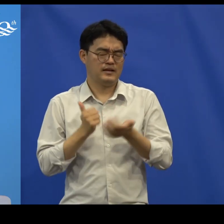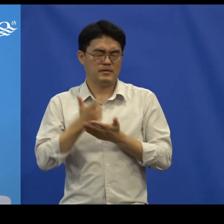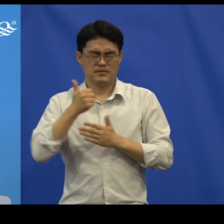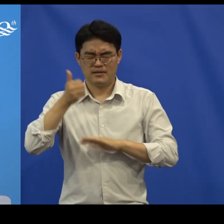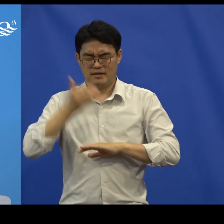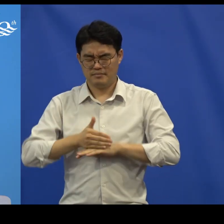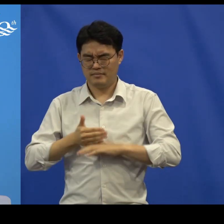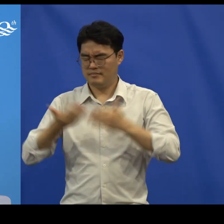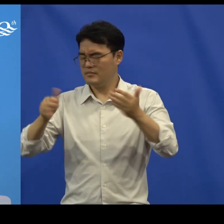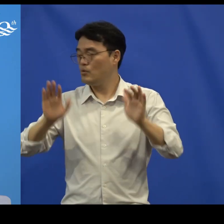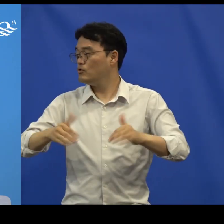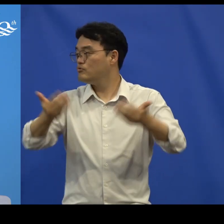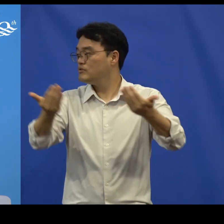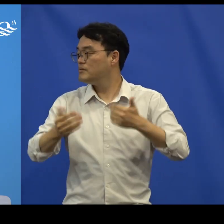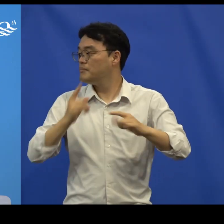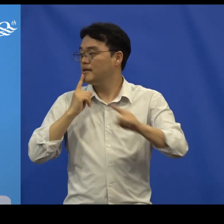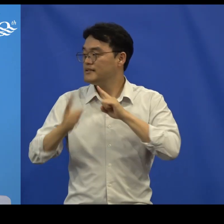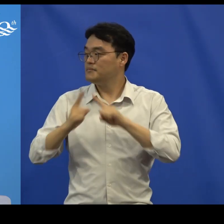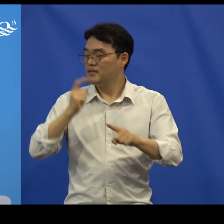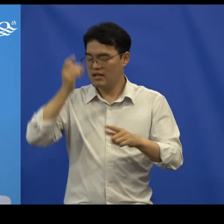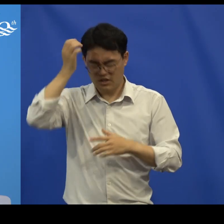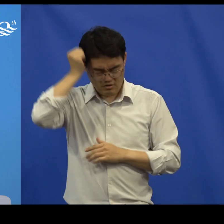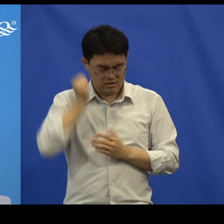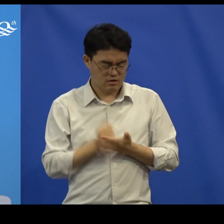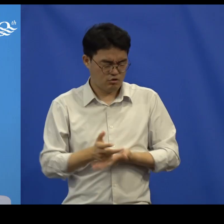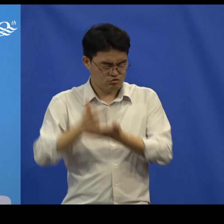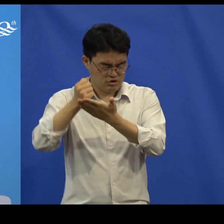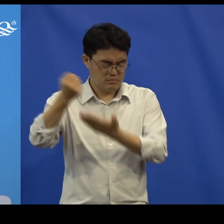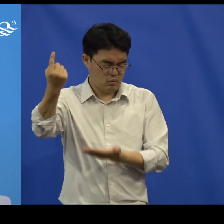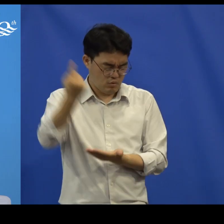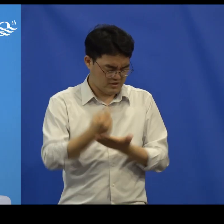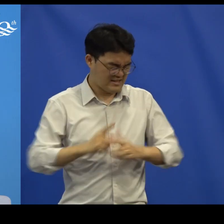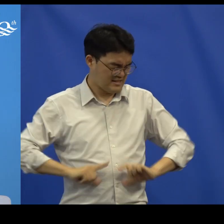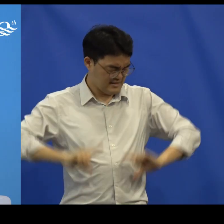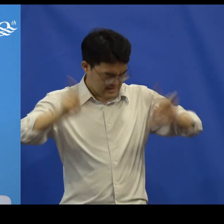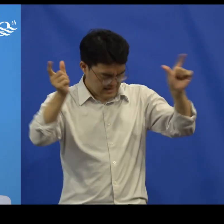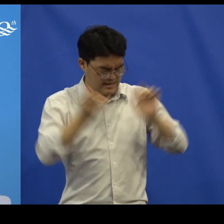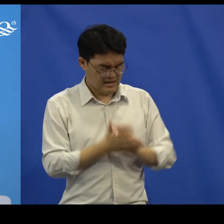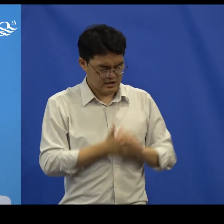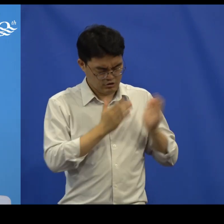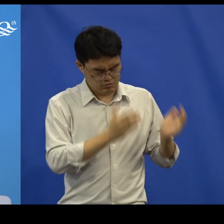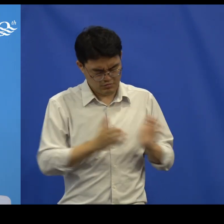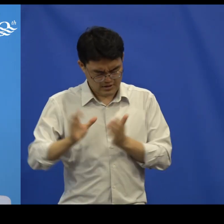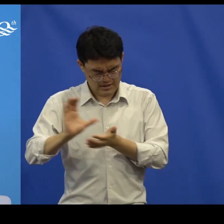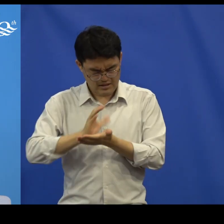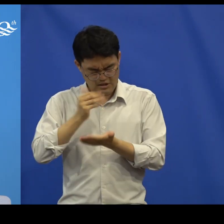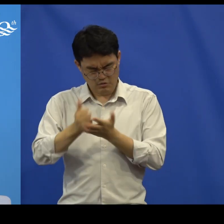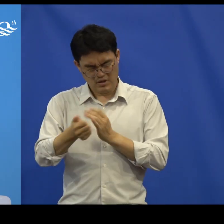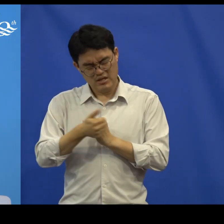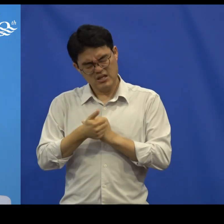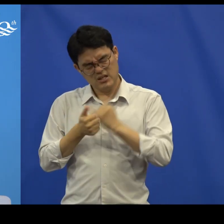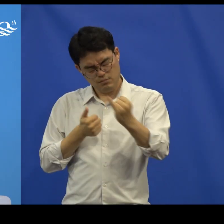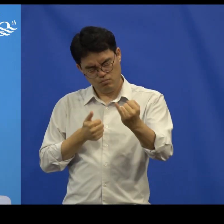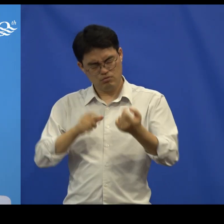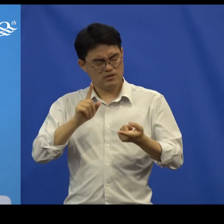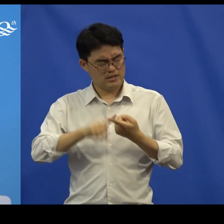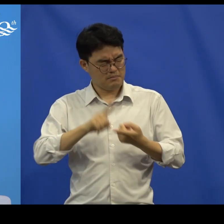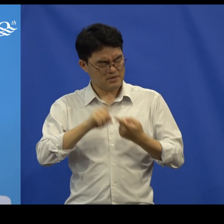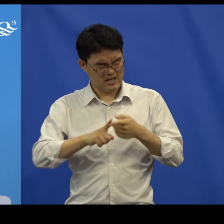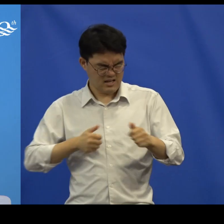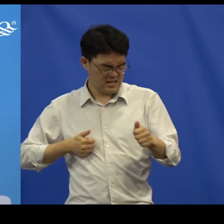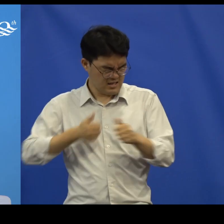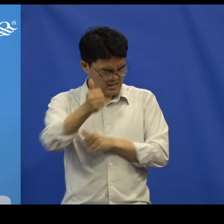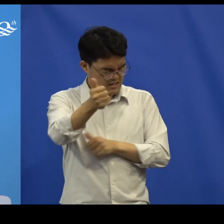우리에게 주신 말씀을 기억하고 주님이 오시는 그날 준비된 그리스도의 신부로 이기는